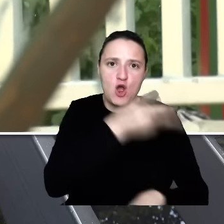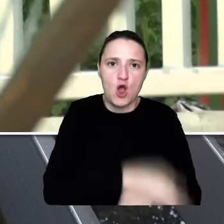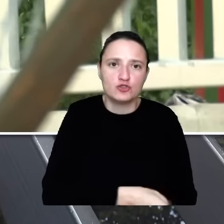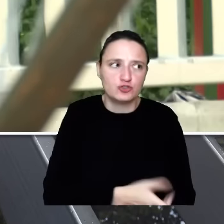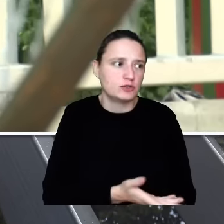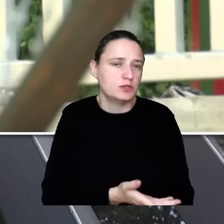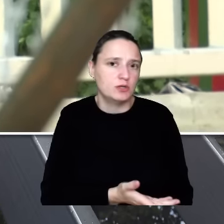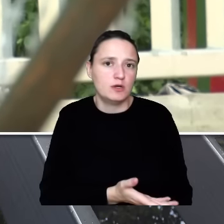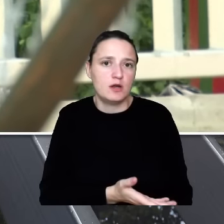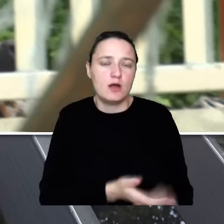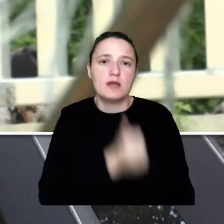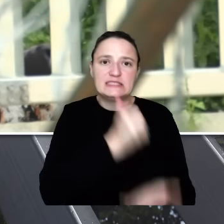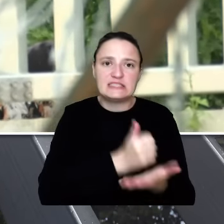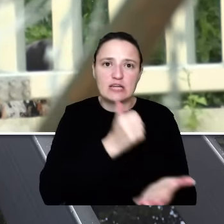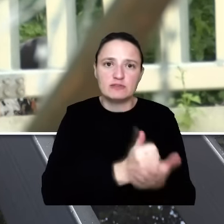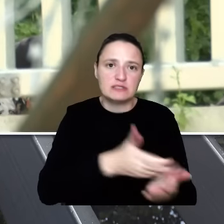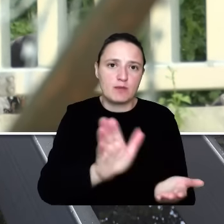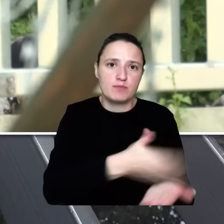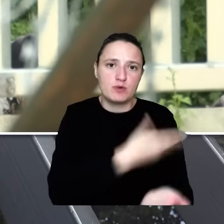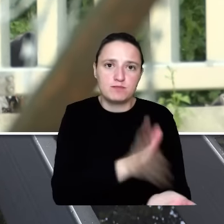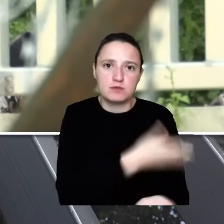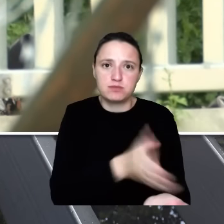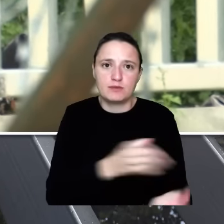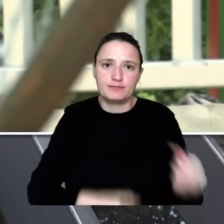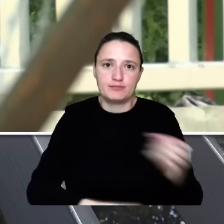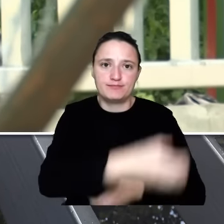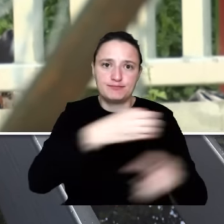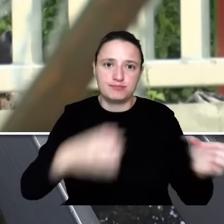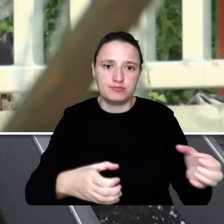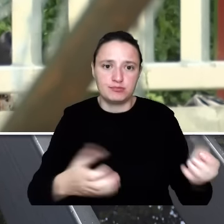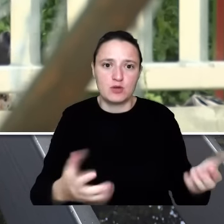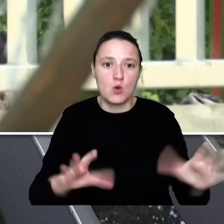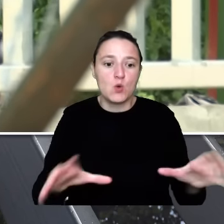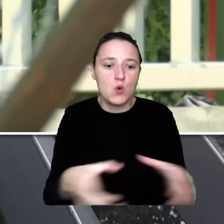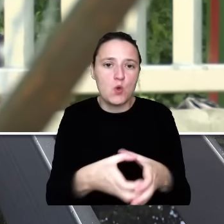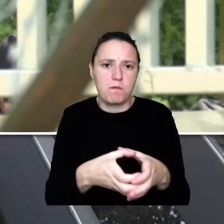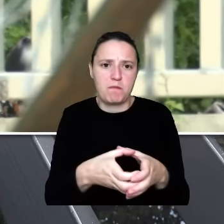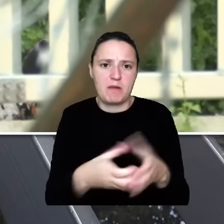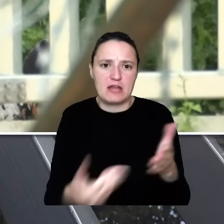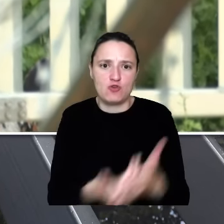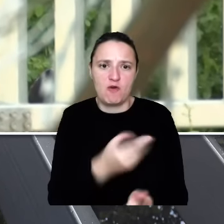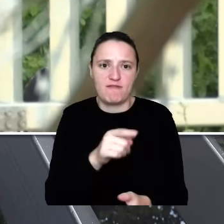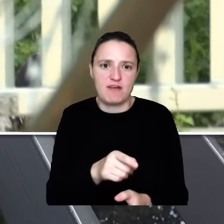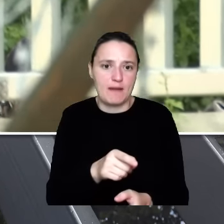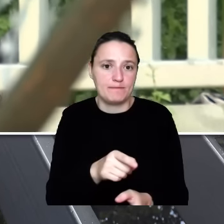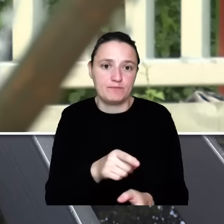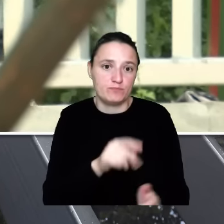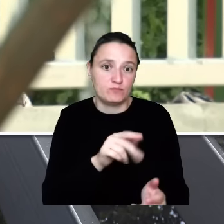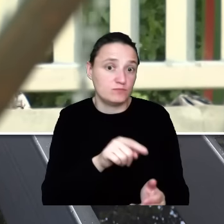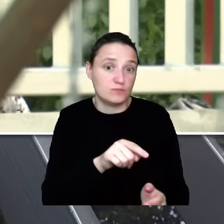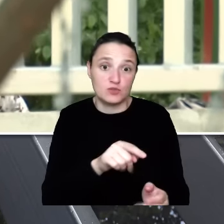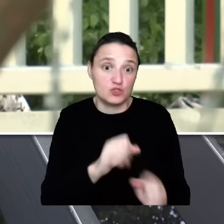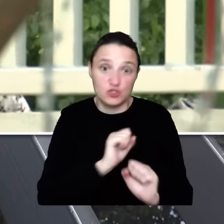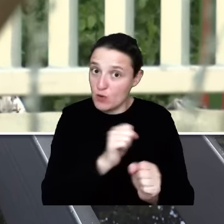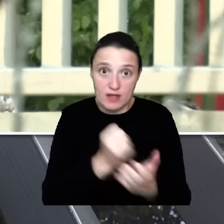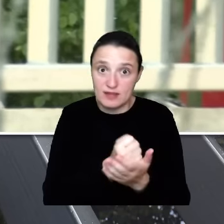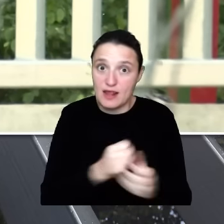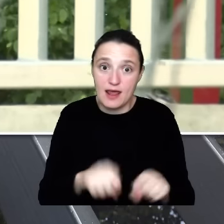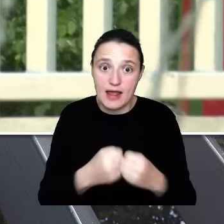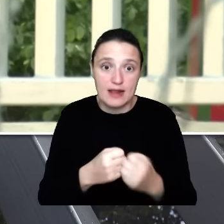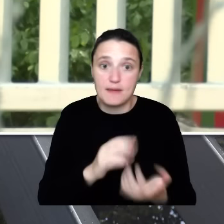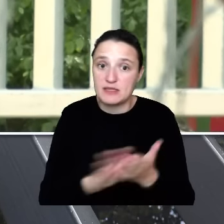nielegalnie prokuratora do spraw wojskowych, zawiązują grupę, która ma prześladować, i ta grupa jest też działa nielegalnie, bo bez zgody